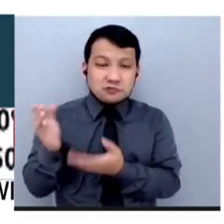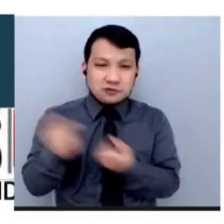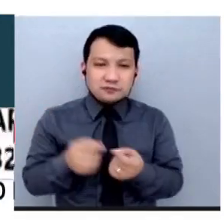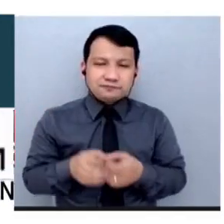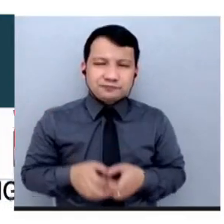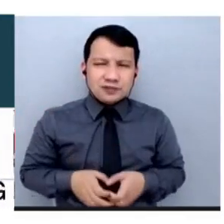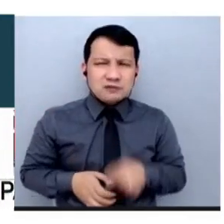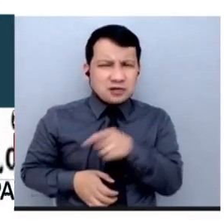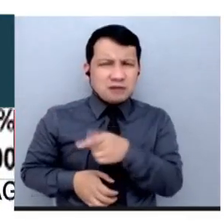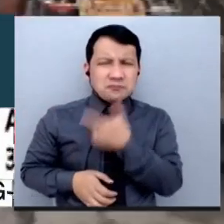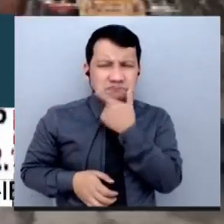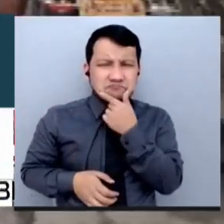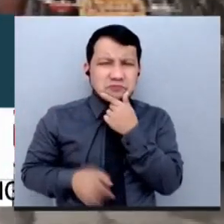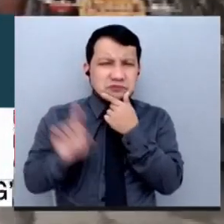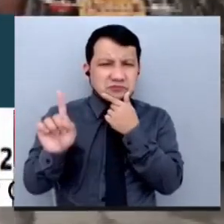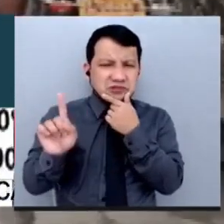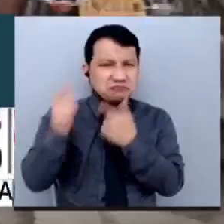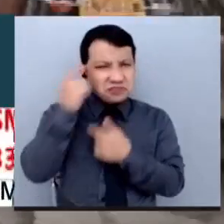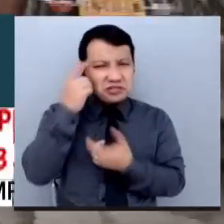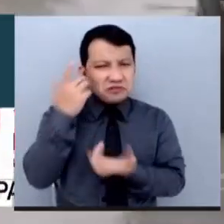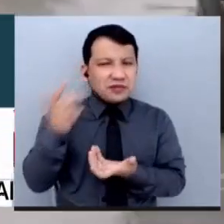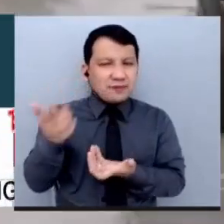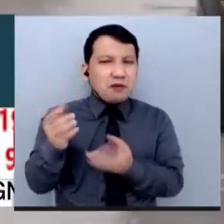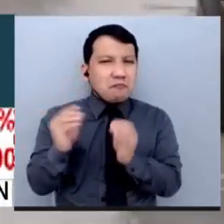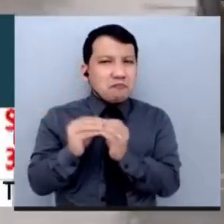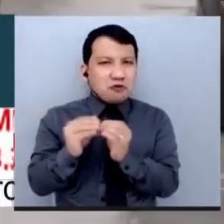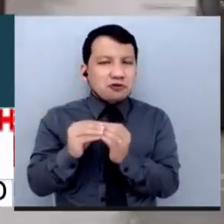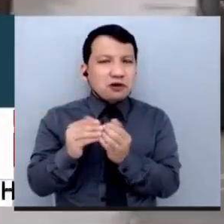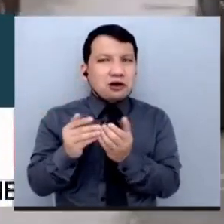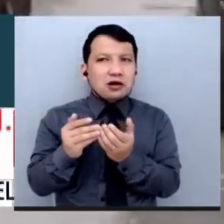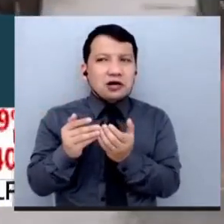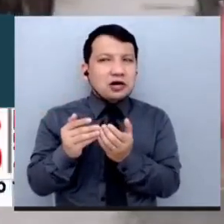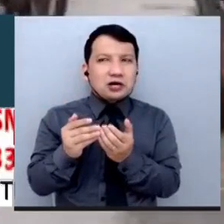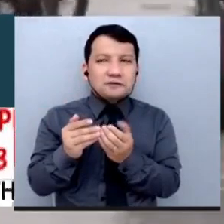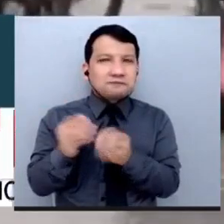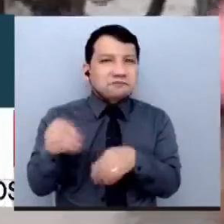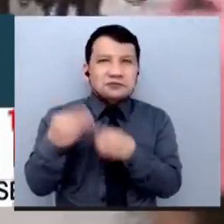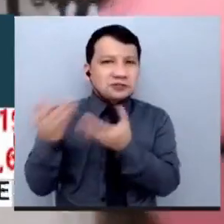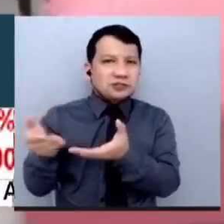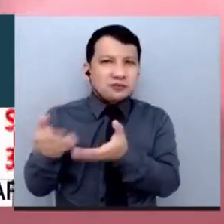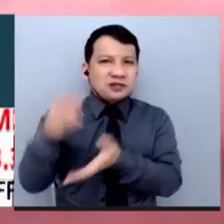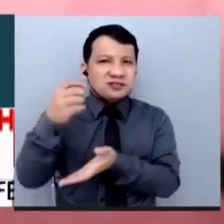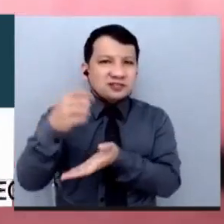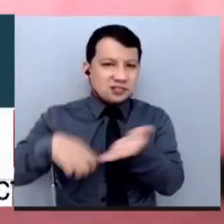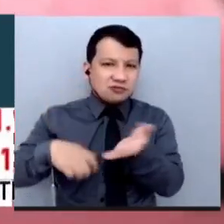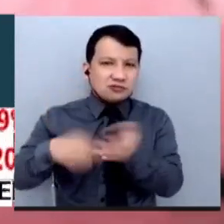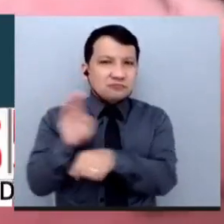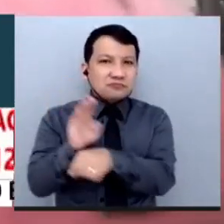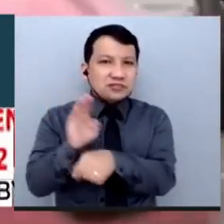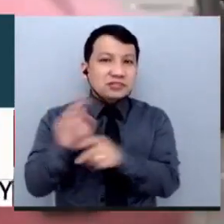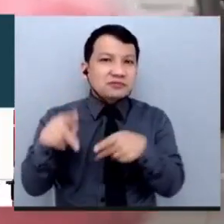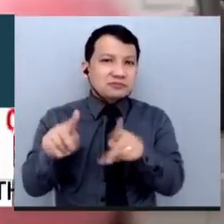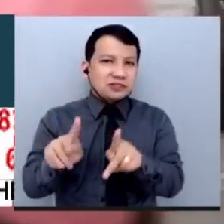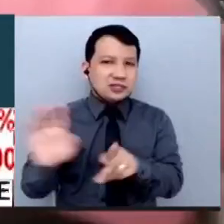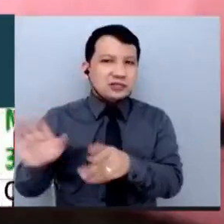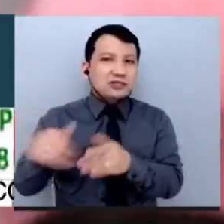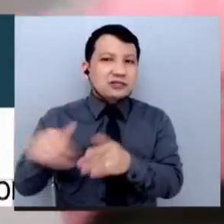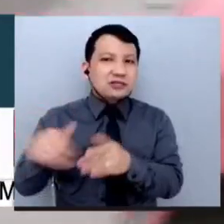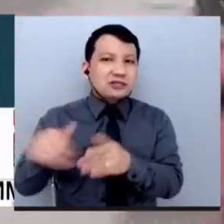Isang iniisip namin is to give a discount dun sa business permit na babayaran nila next